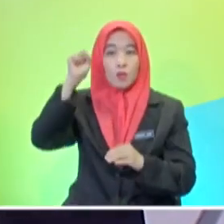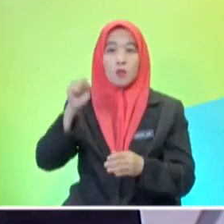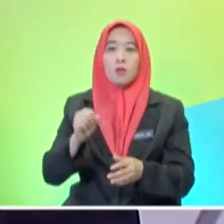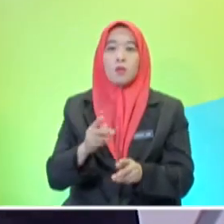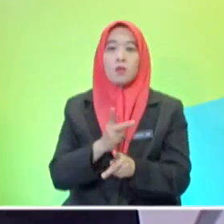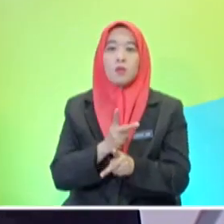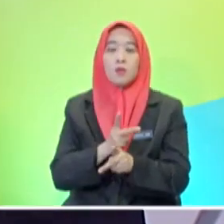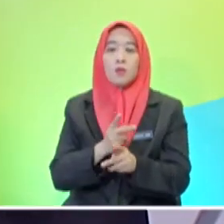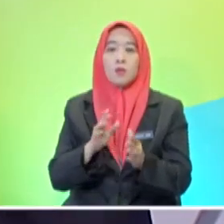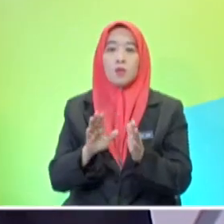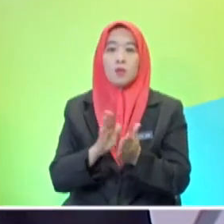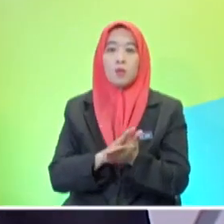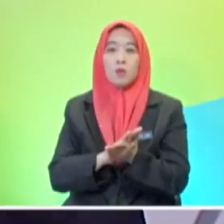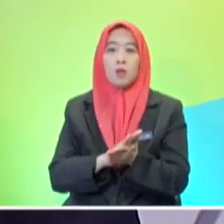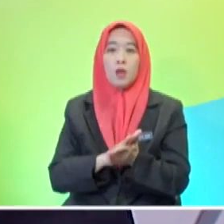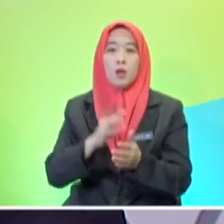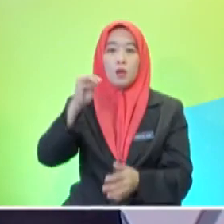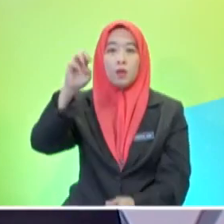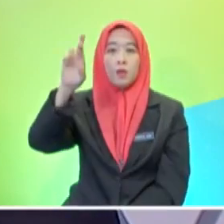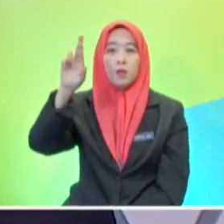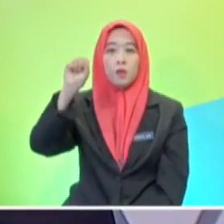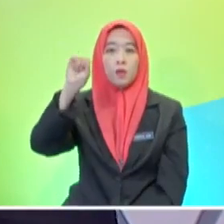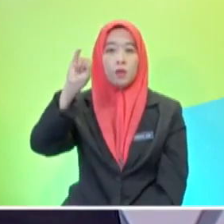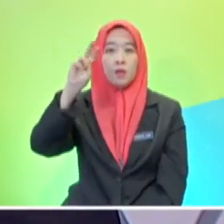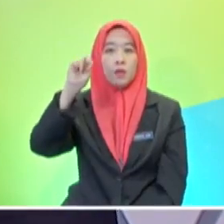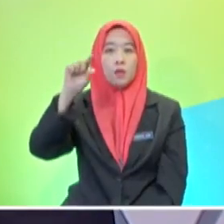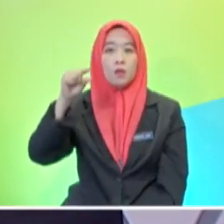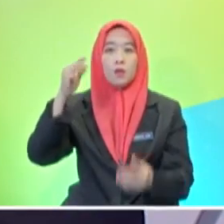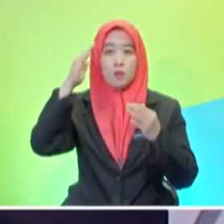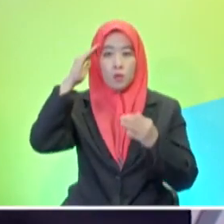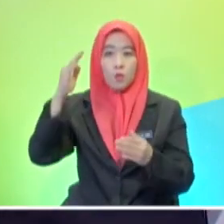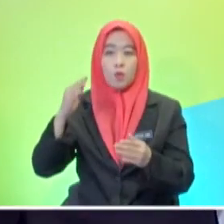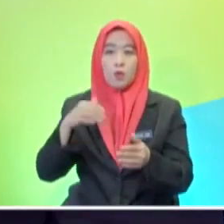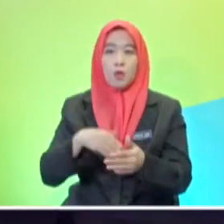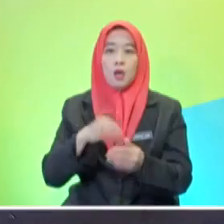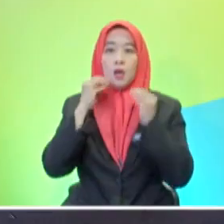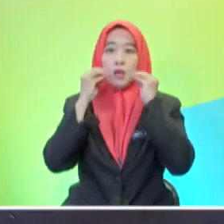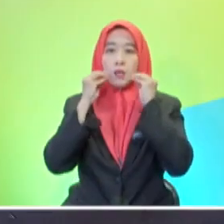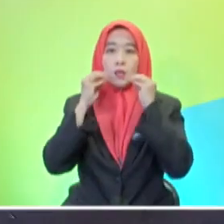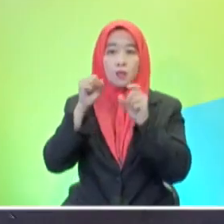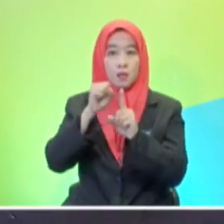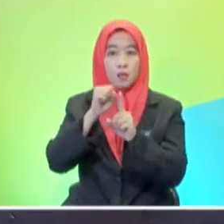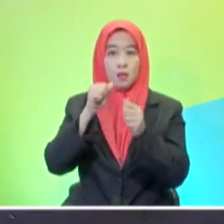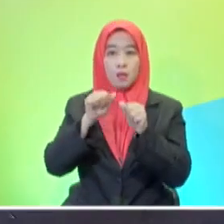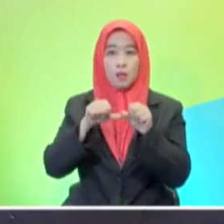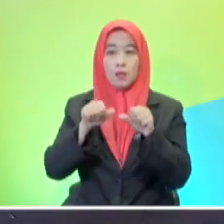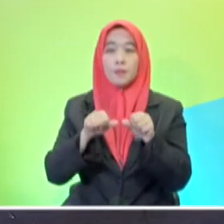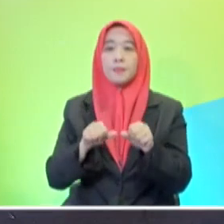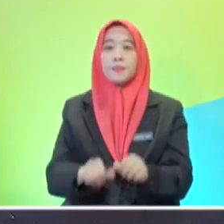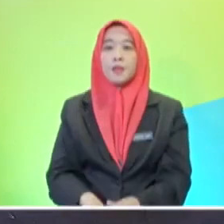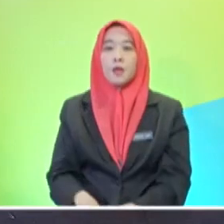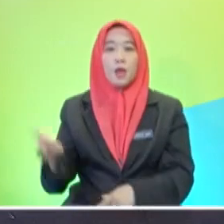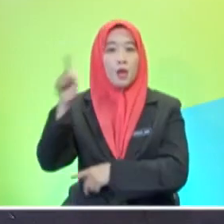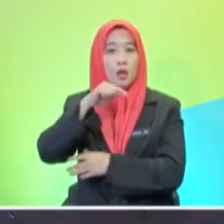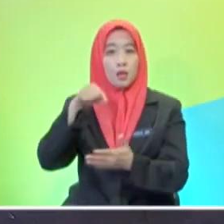Kebangsaan Penyabung Mersing Johor dalam subjek sains sekolah rendah. Terima kasih cikgu untuk pengenalan tersebut. Baiklah cikgu, hari ini mata